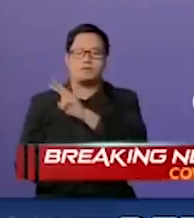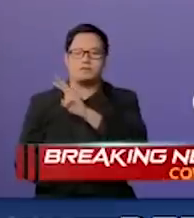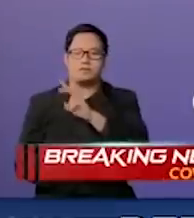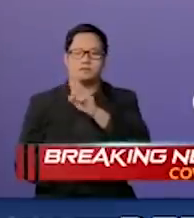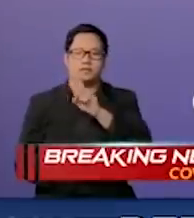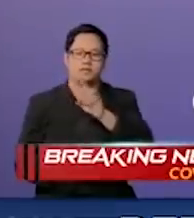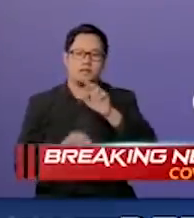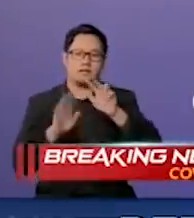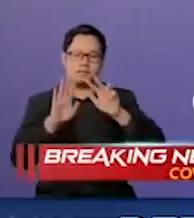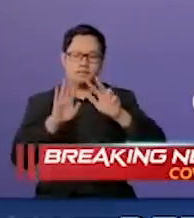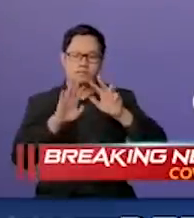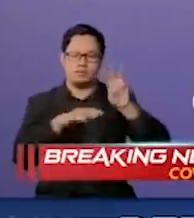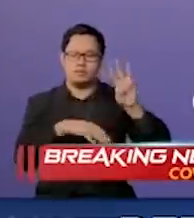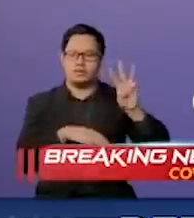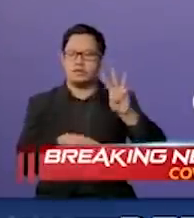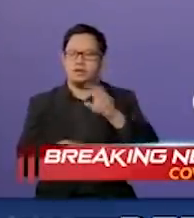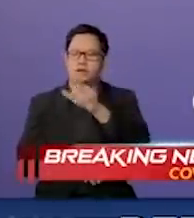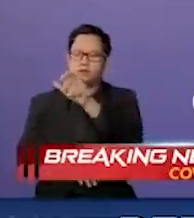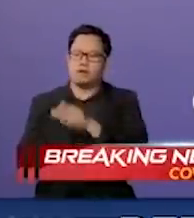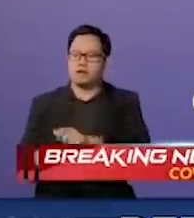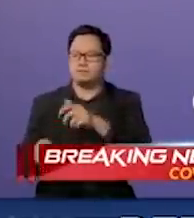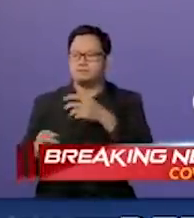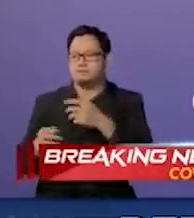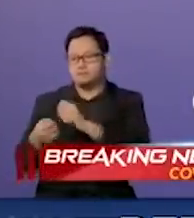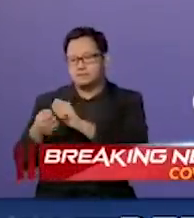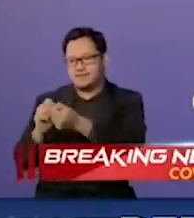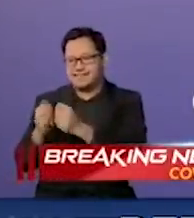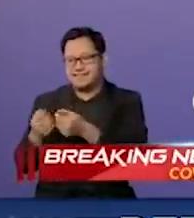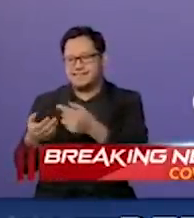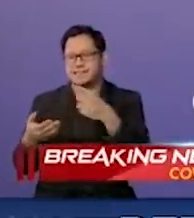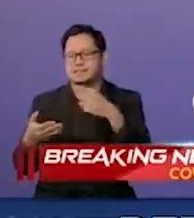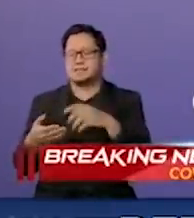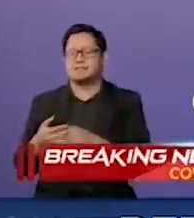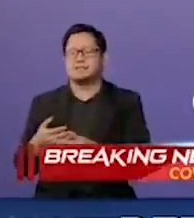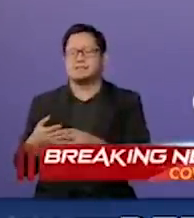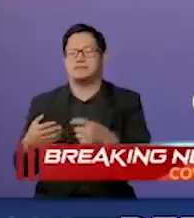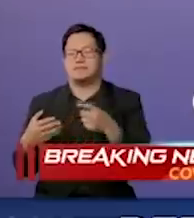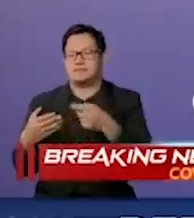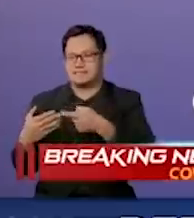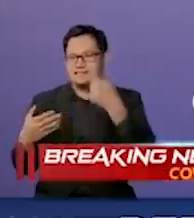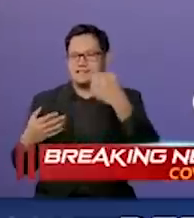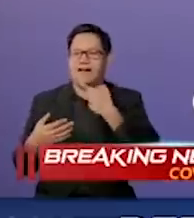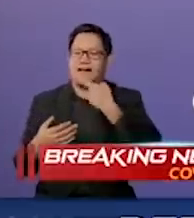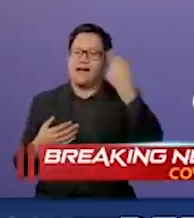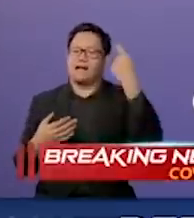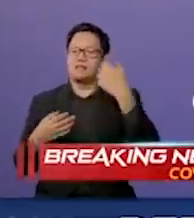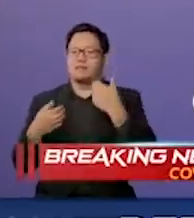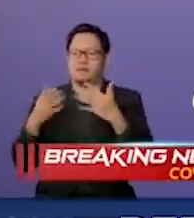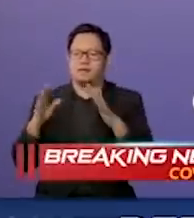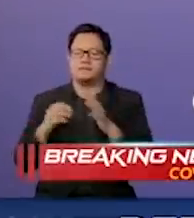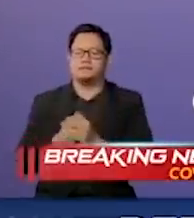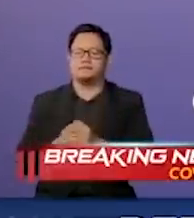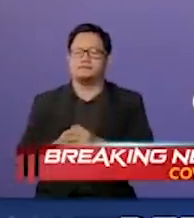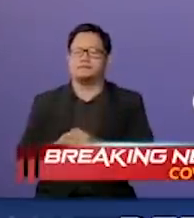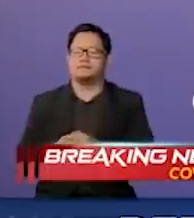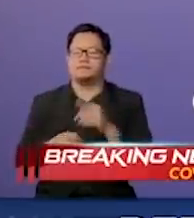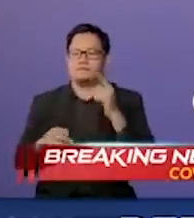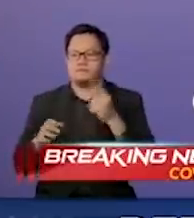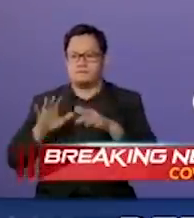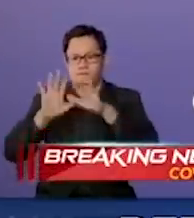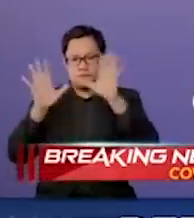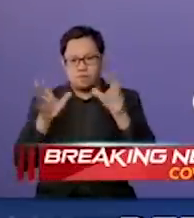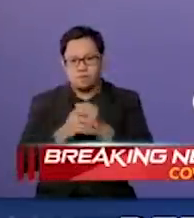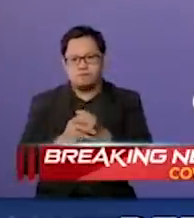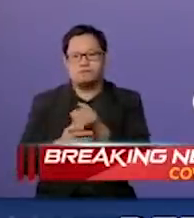20183 spesimen sehingga total spesimen yang telah kita Bexxa Sampai dengan saat ini secara kumulatif